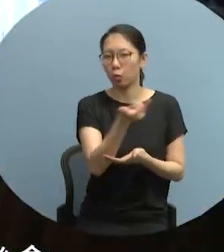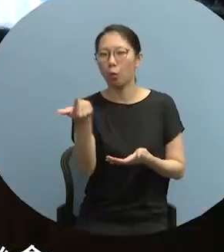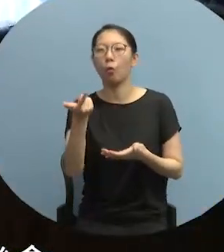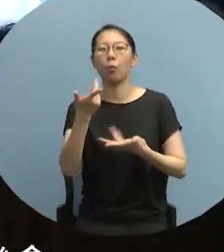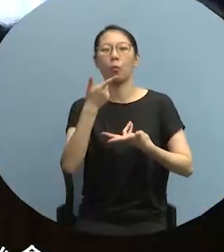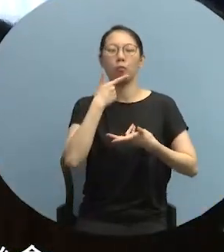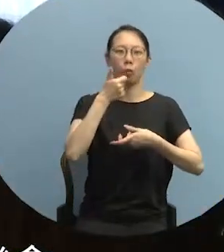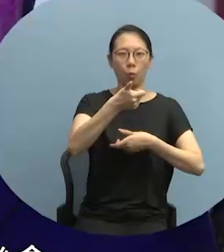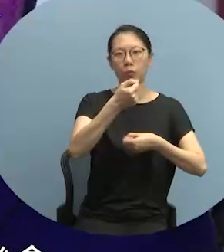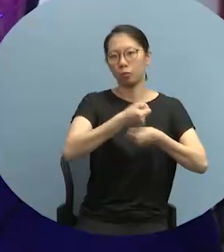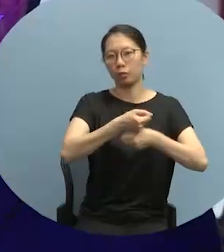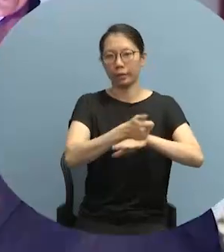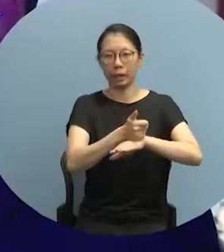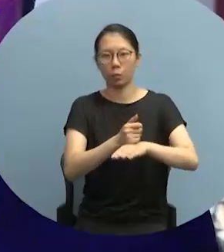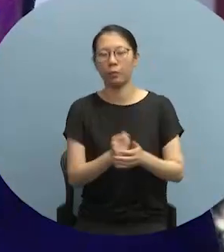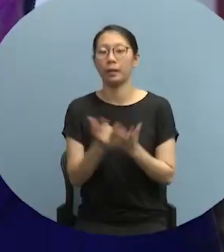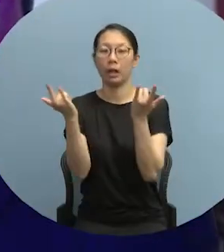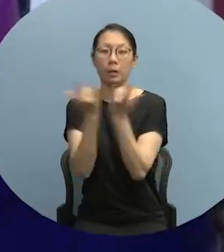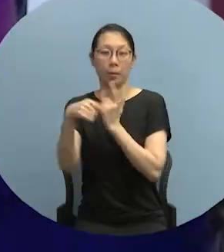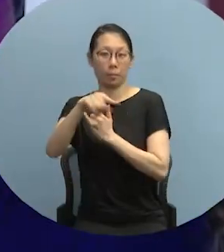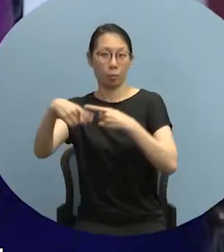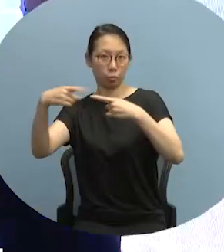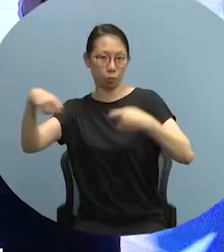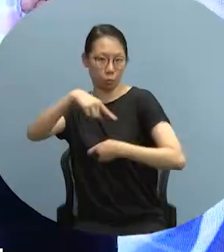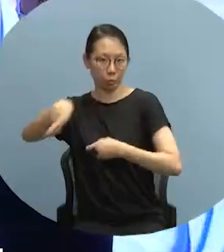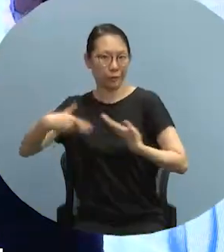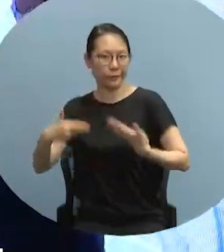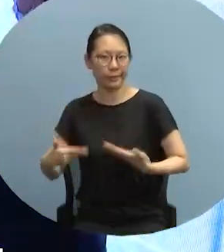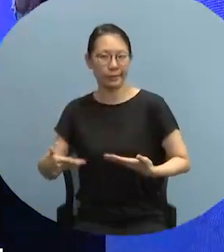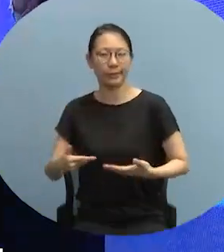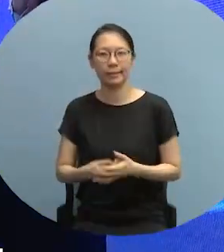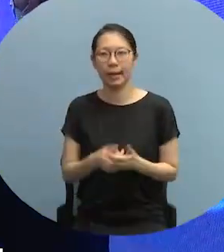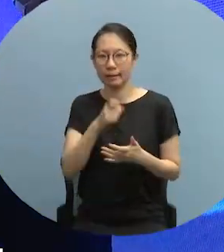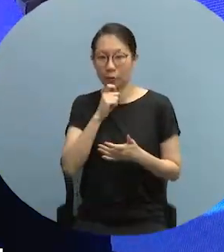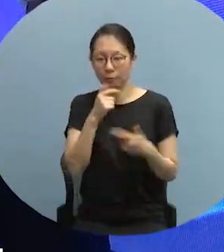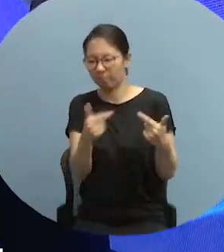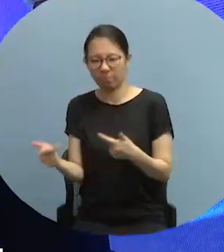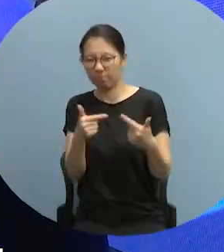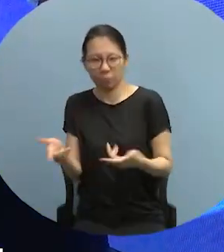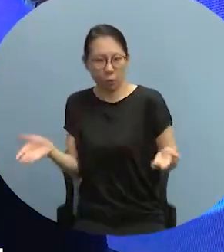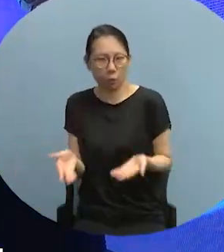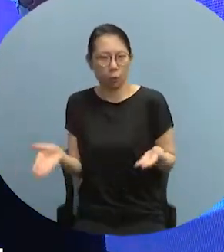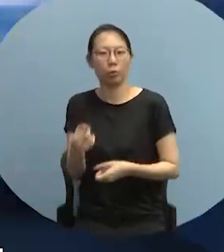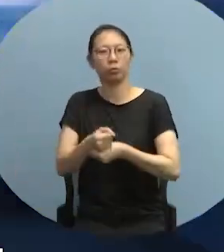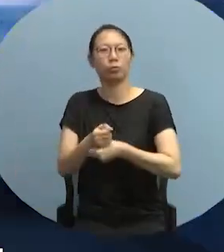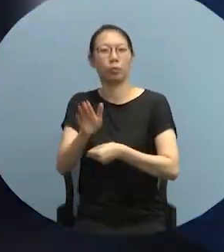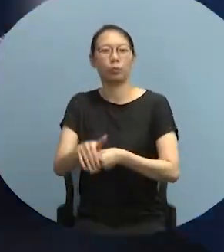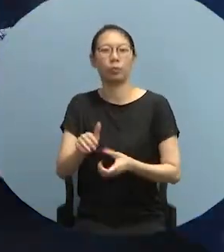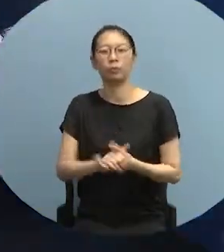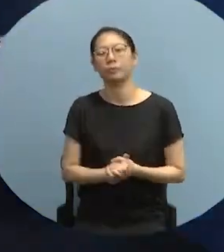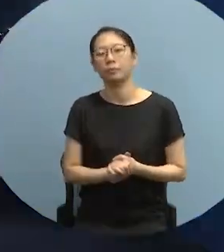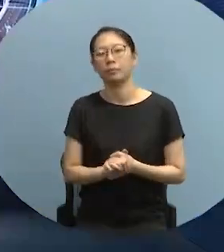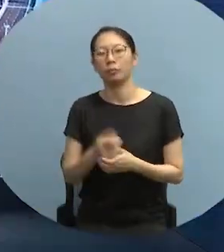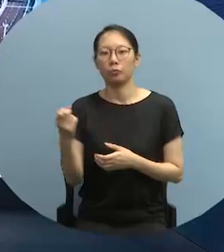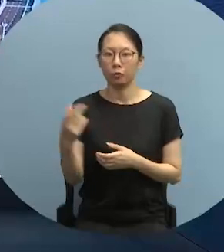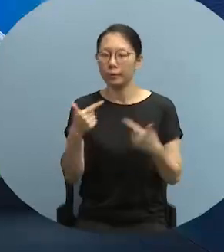的就業機會。而北部都會區方面，我們會積極推進現有的各個項目，並且